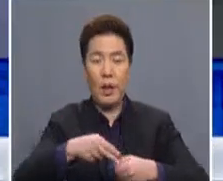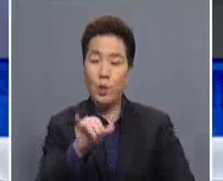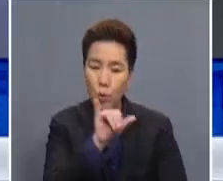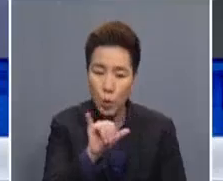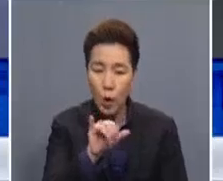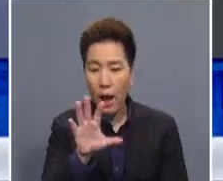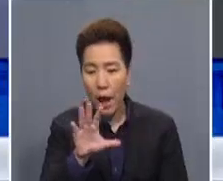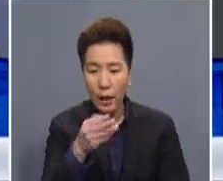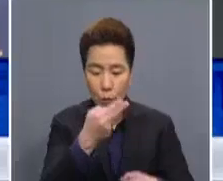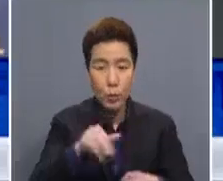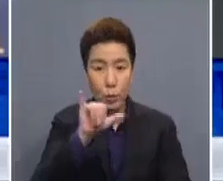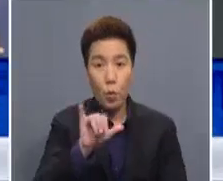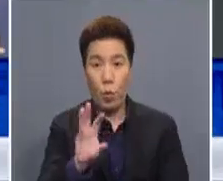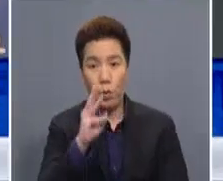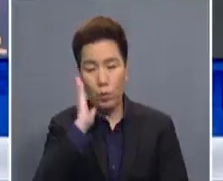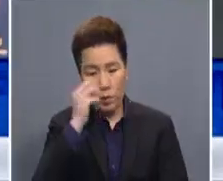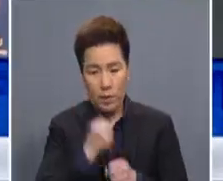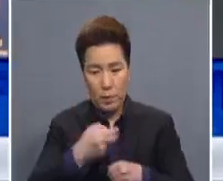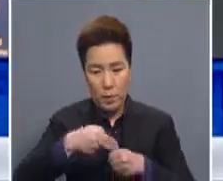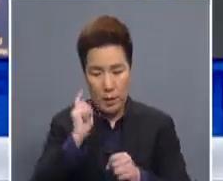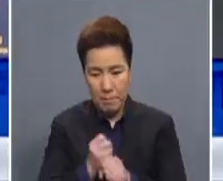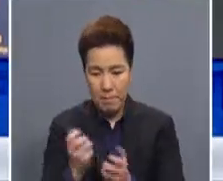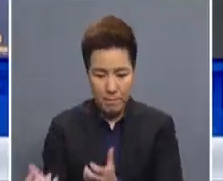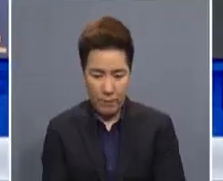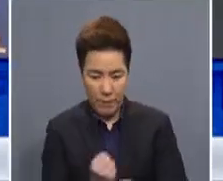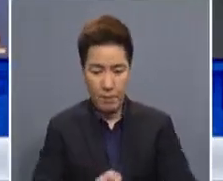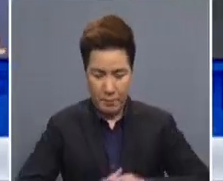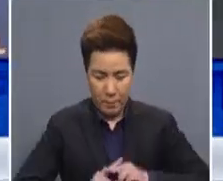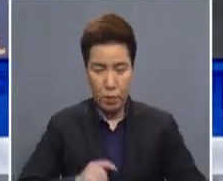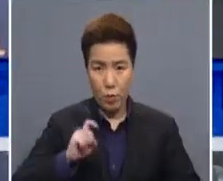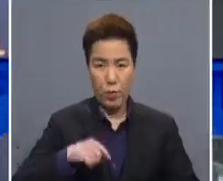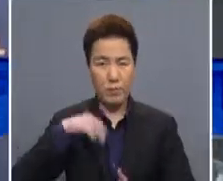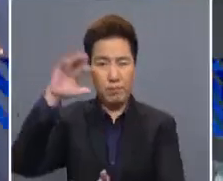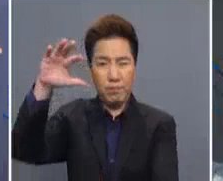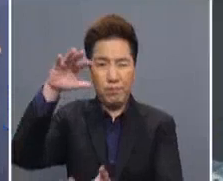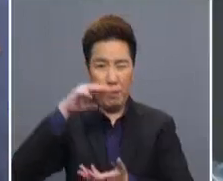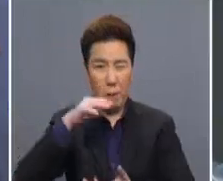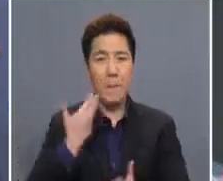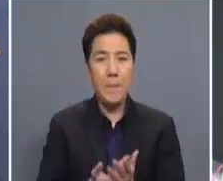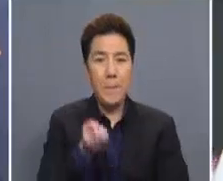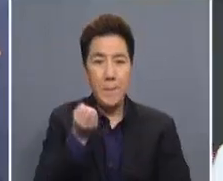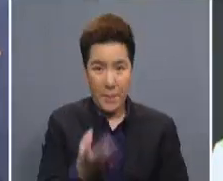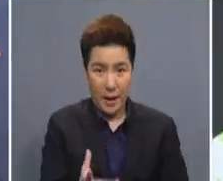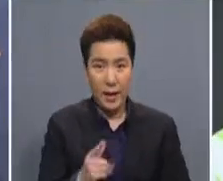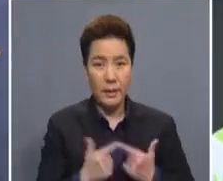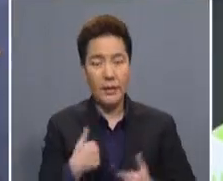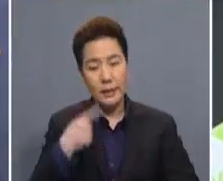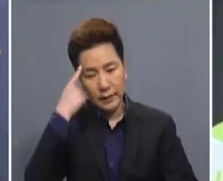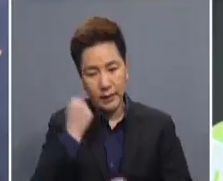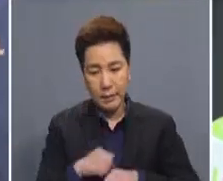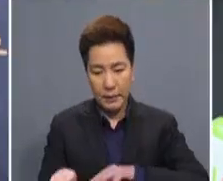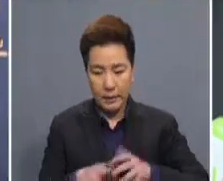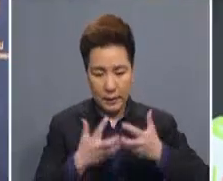อยู่ 6ธรรมะแต่เราต้องพร้อมในการผลิตน้ำมันอยู่ให้อยู่ของเราเองนะแนะนำเข้ามาเป็นแพงมากเลยไม่เคยอะไรก็ผลิต